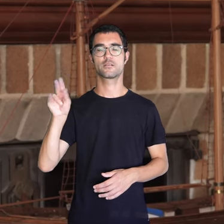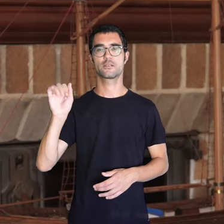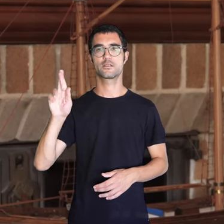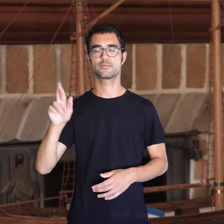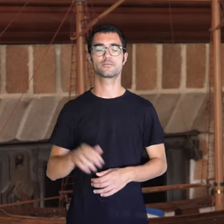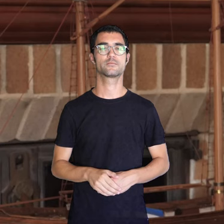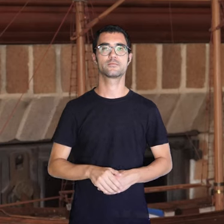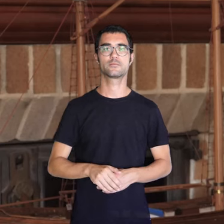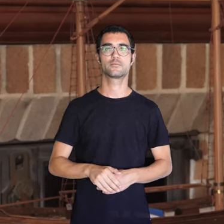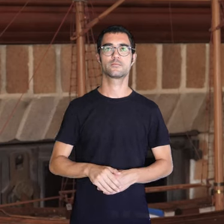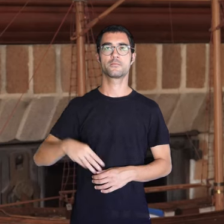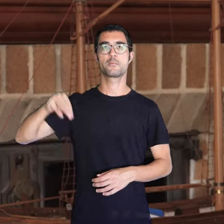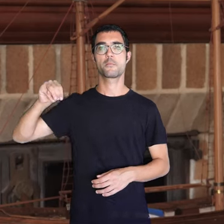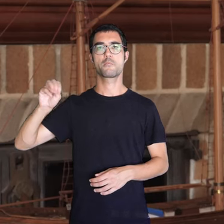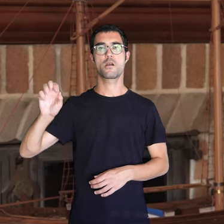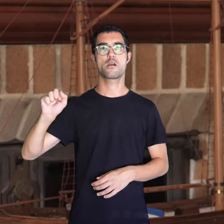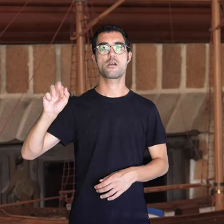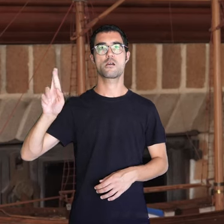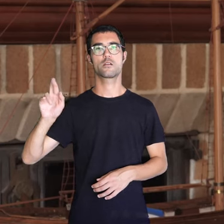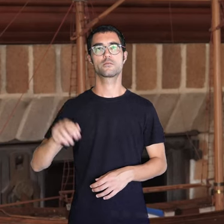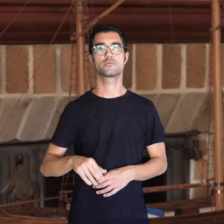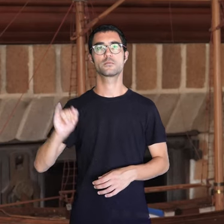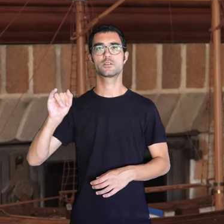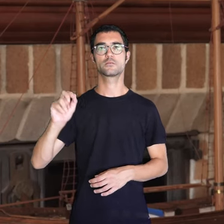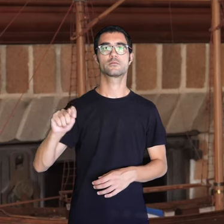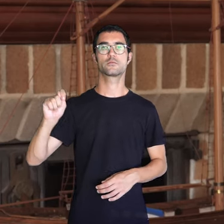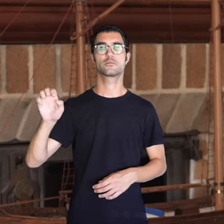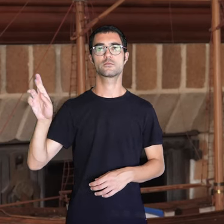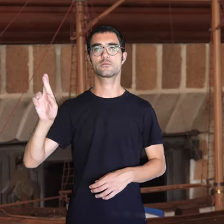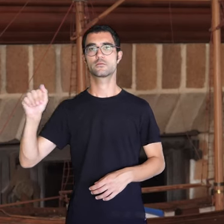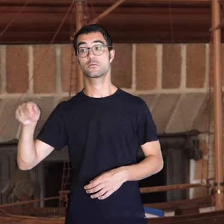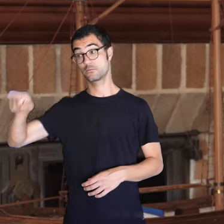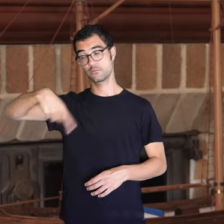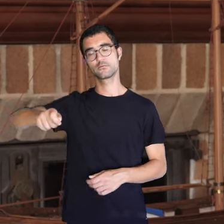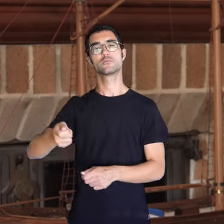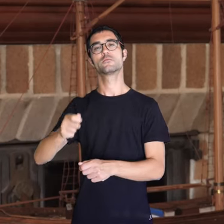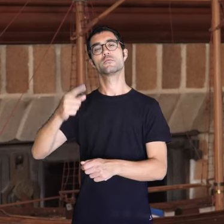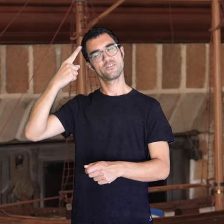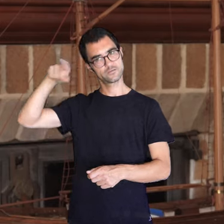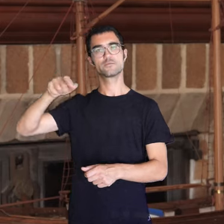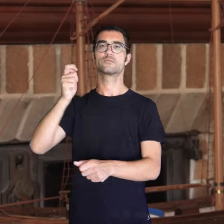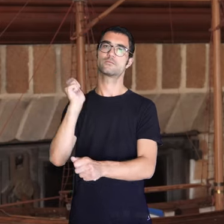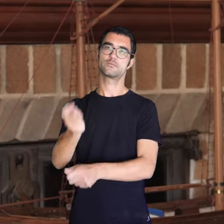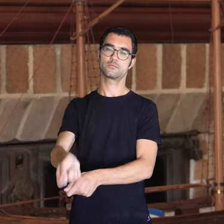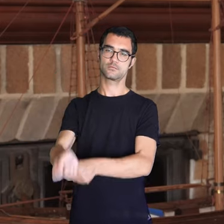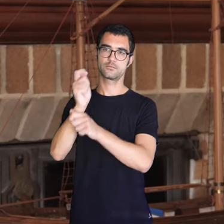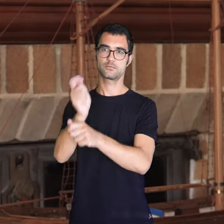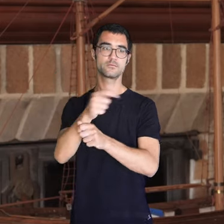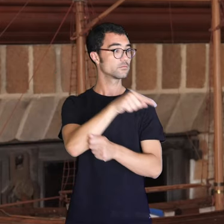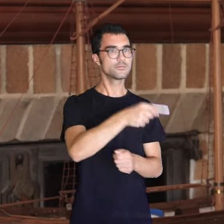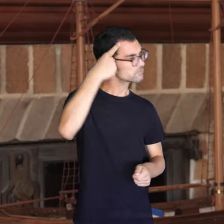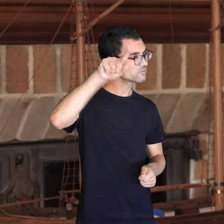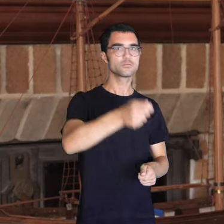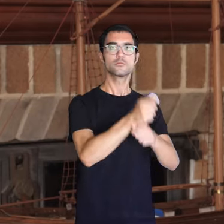el Mariterra, aquests dos se dedicaven a la pesca, i després un altre que ja se va dedicar a la